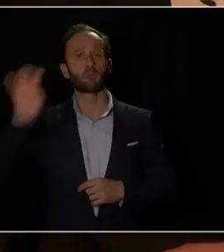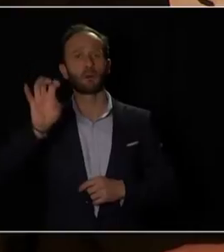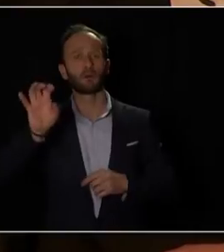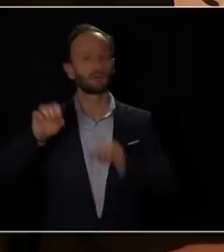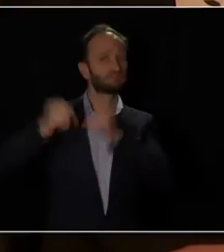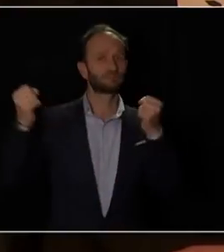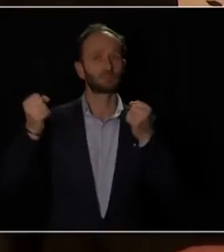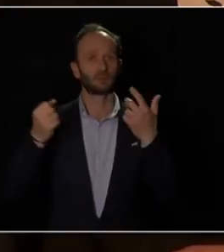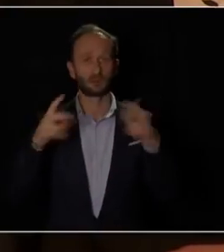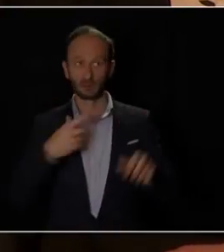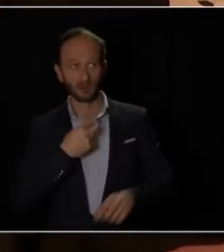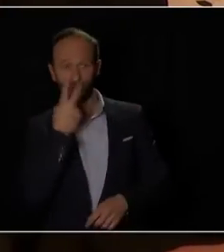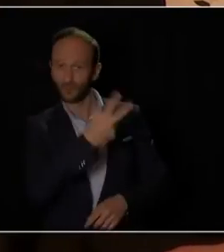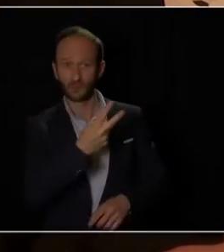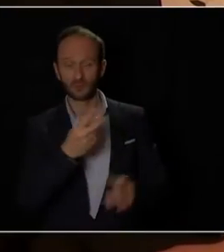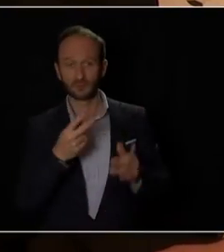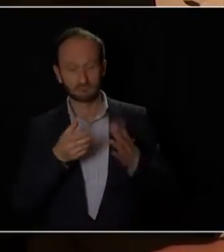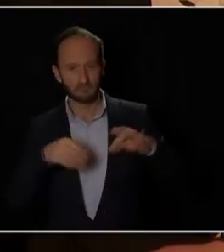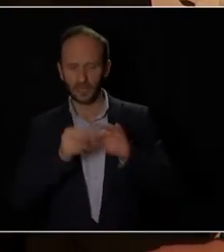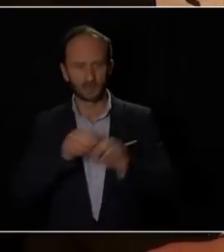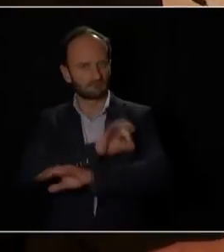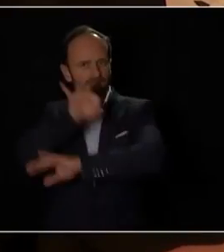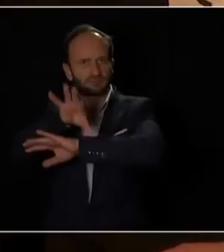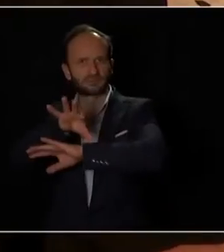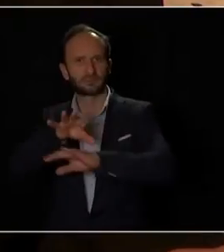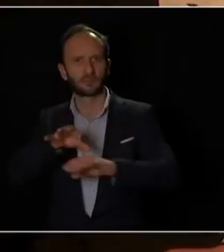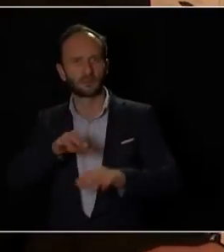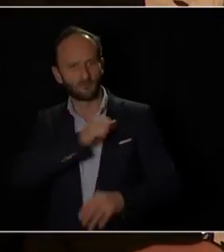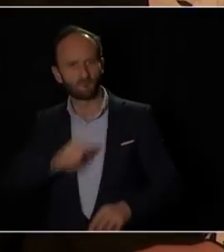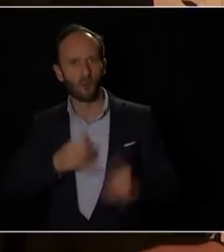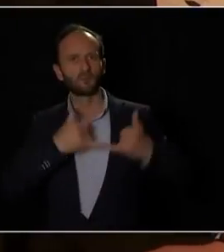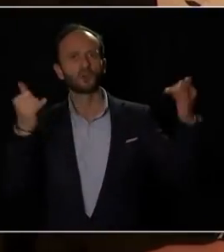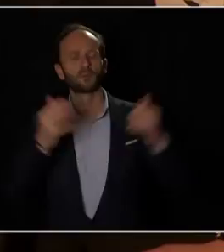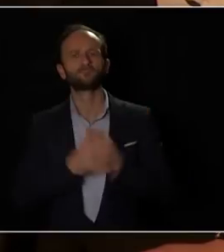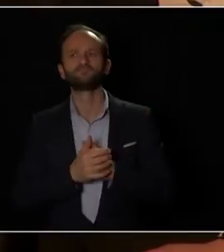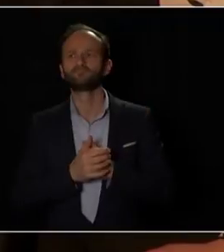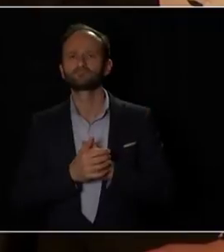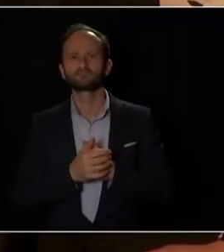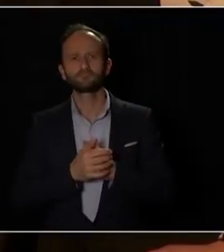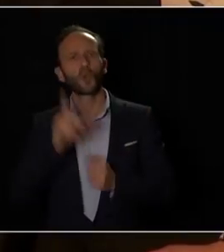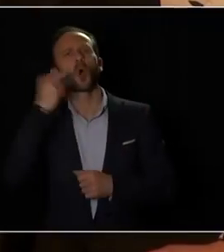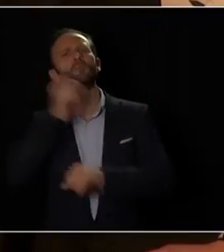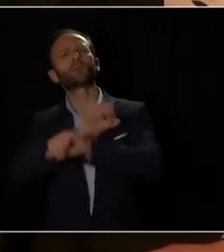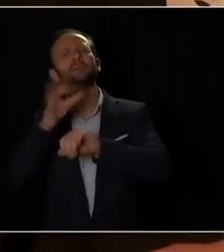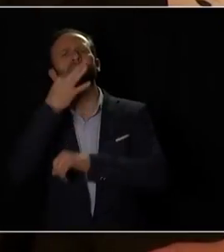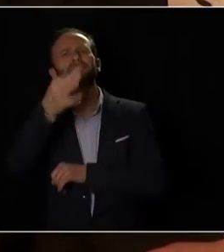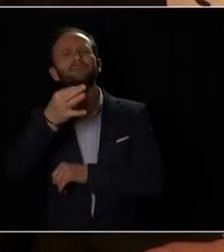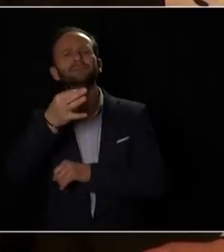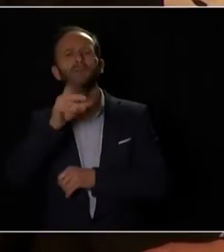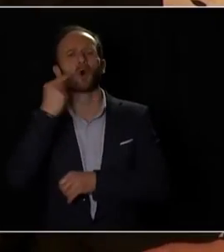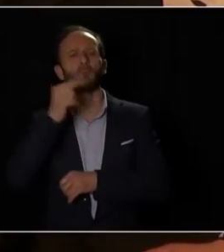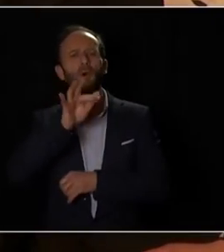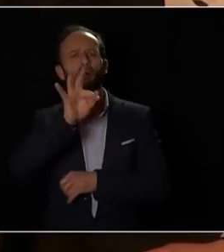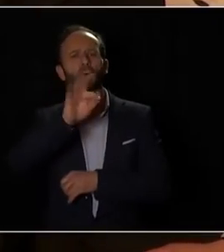rejet aussi profonde que puissante. Comme le disait un journaliste que les plus anciens d'entre vous ont connu, il s'appelait André